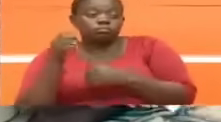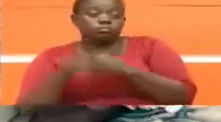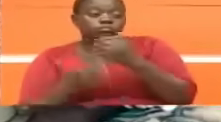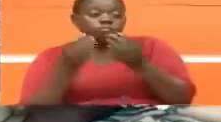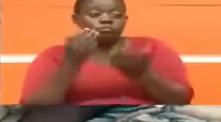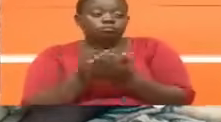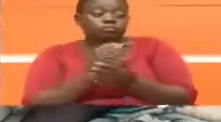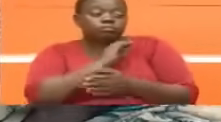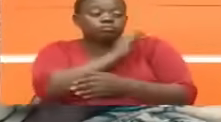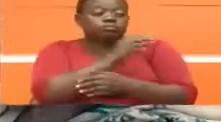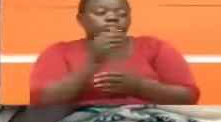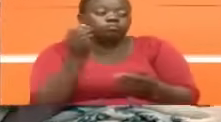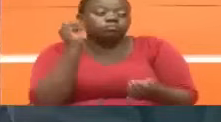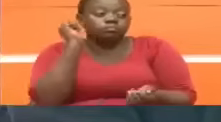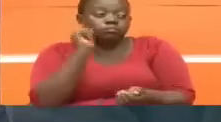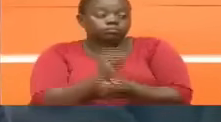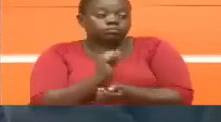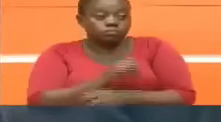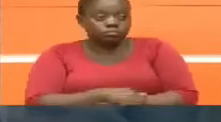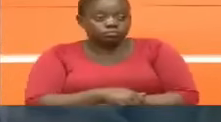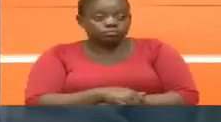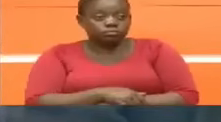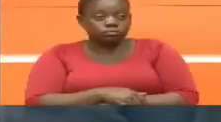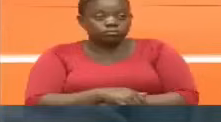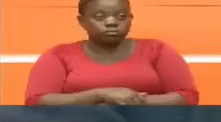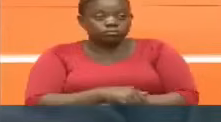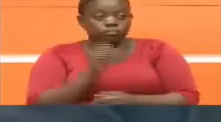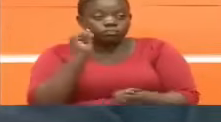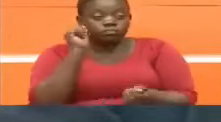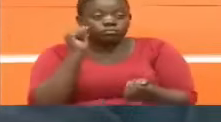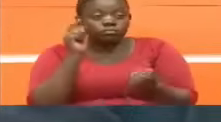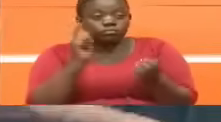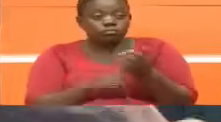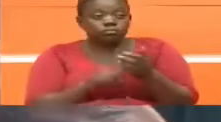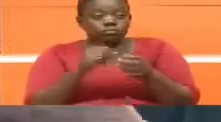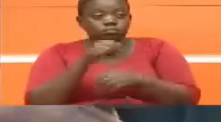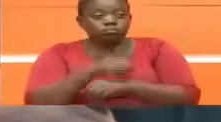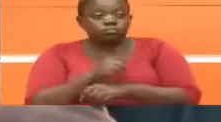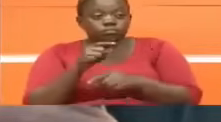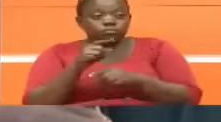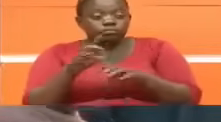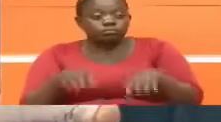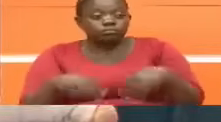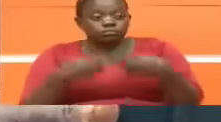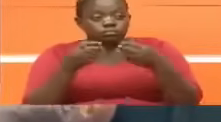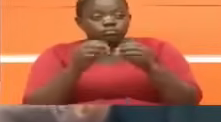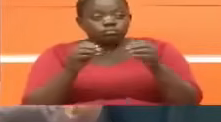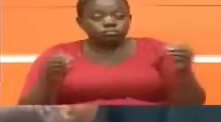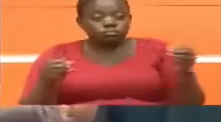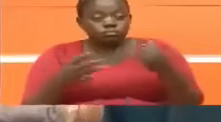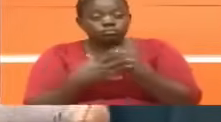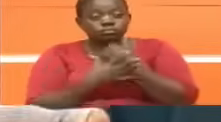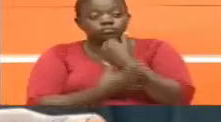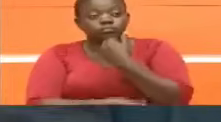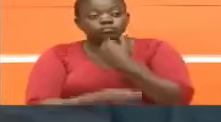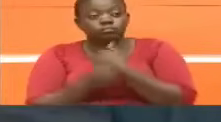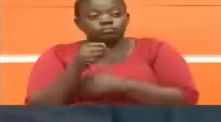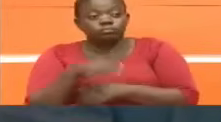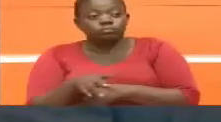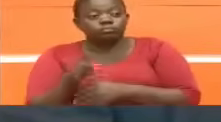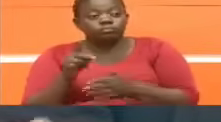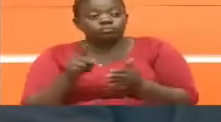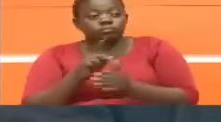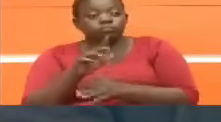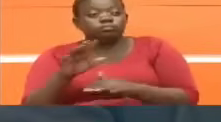obuyinza bambonereze. Temufuna akyasoma fene tumusonyiwa ne tutamusira ntumumuwa abasasudde bwati ate